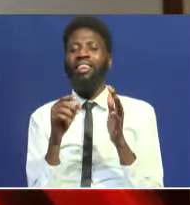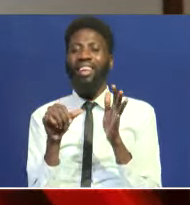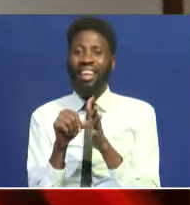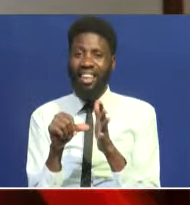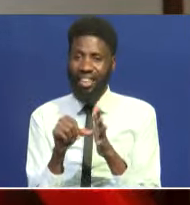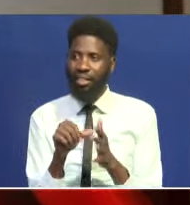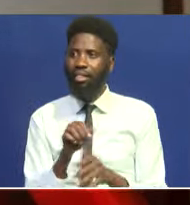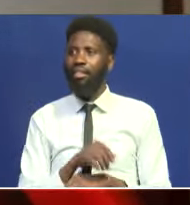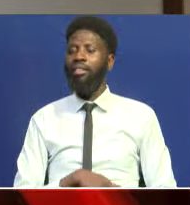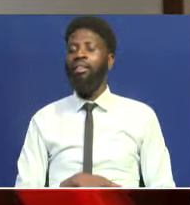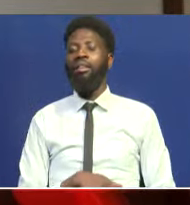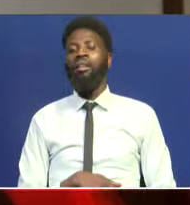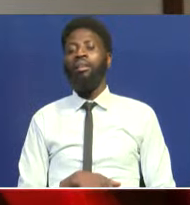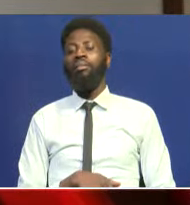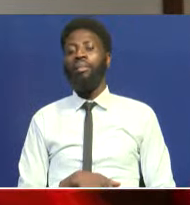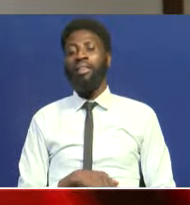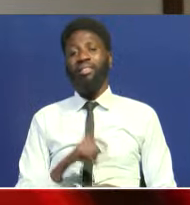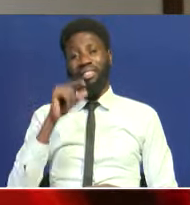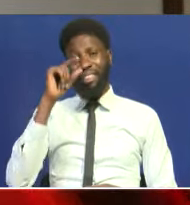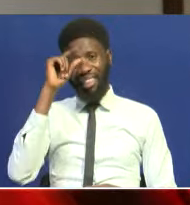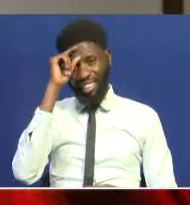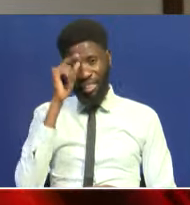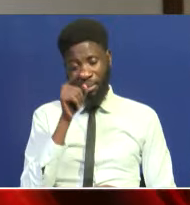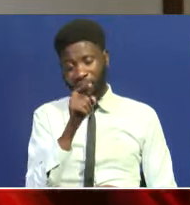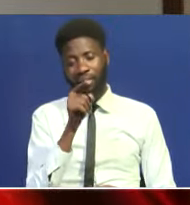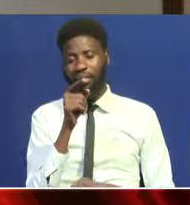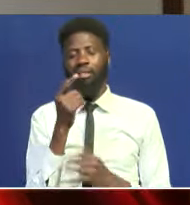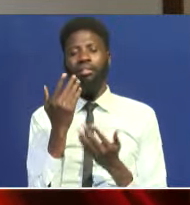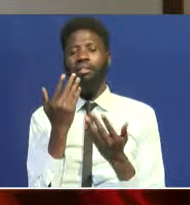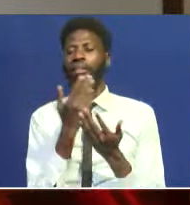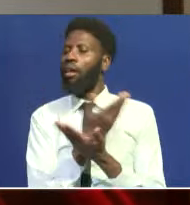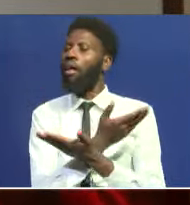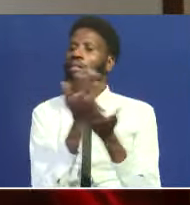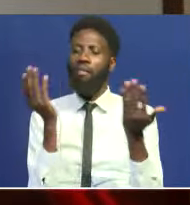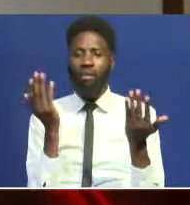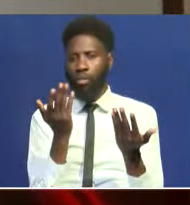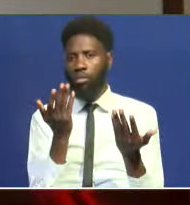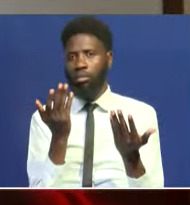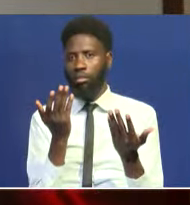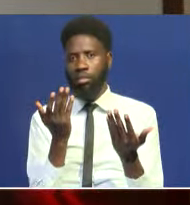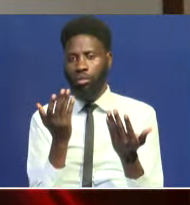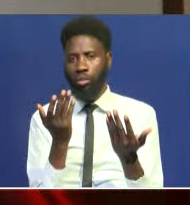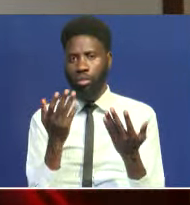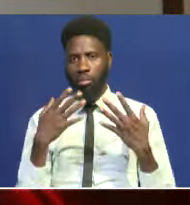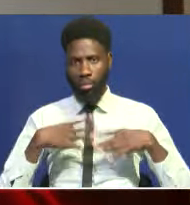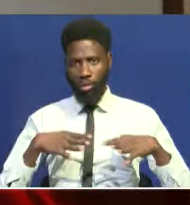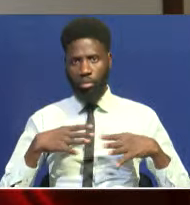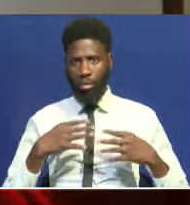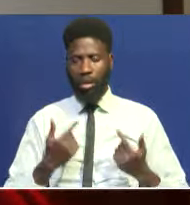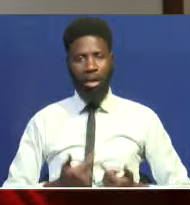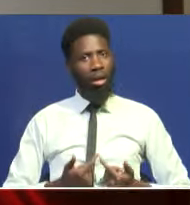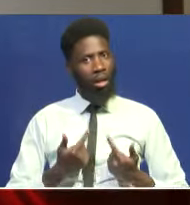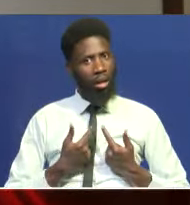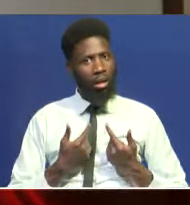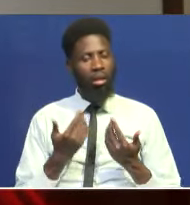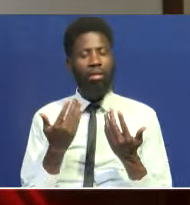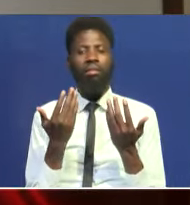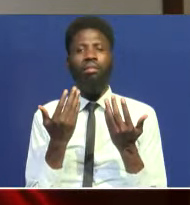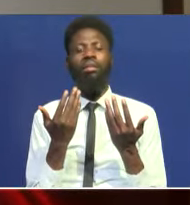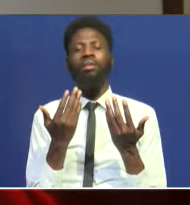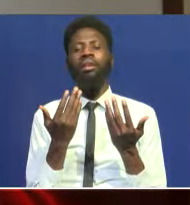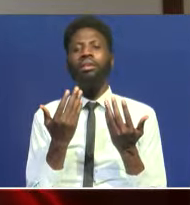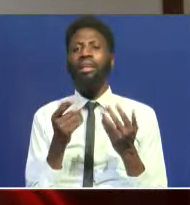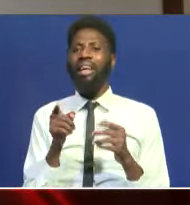pande zote za kule ambako watu wanaishi, na iko na uwezo mkubwa sana kuona kwamba